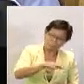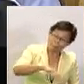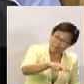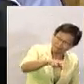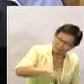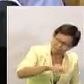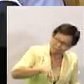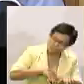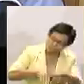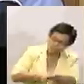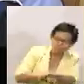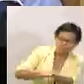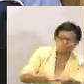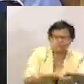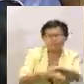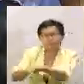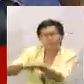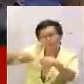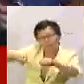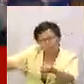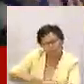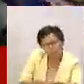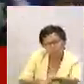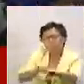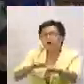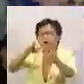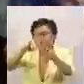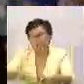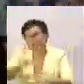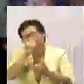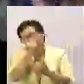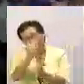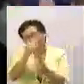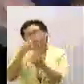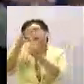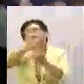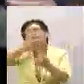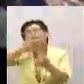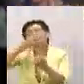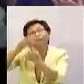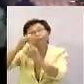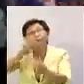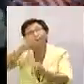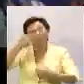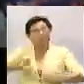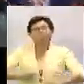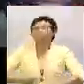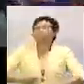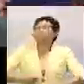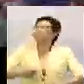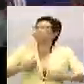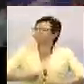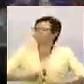mendapat menarik minat rakyat, terutamanya orang-orang muda, sebab nampak segak, bergaya,